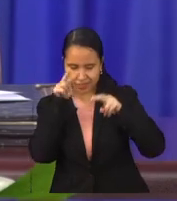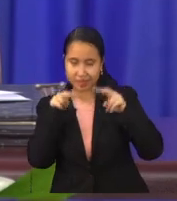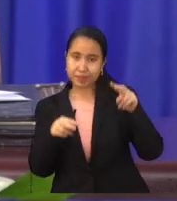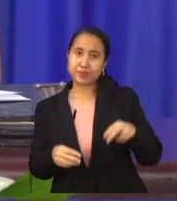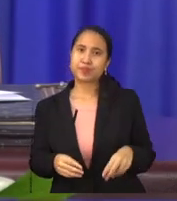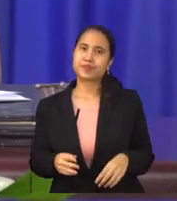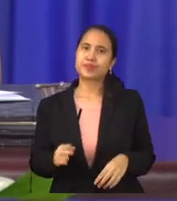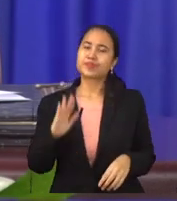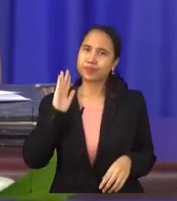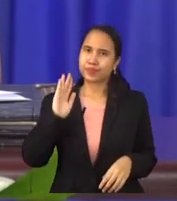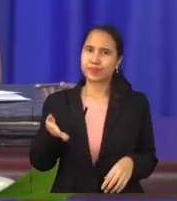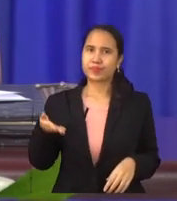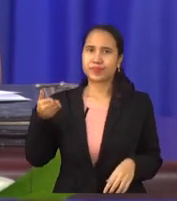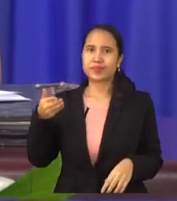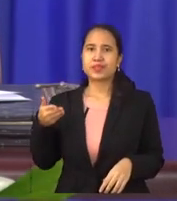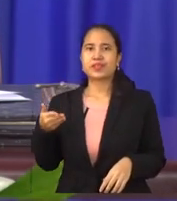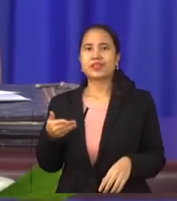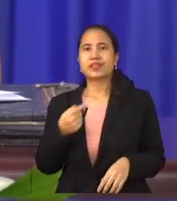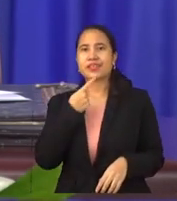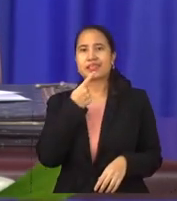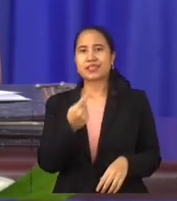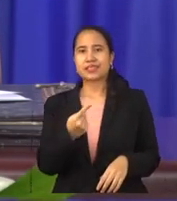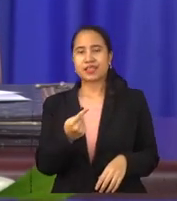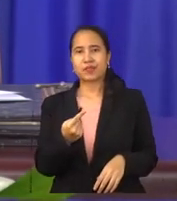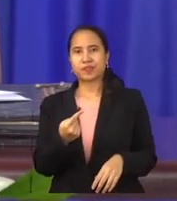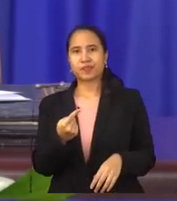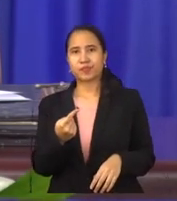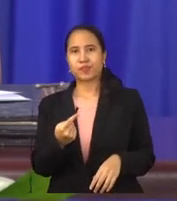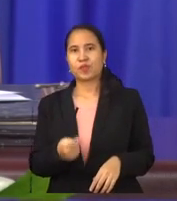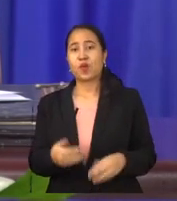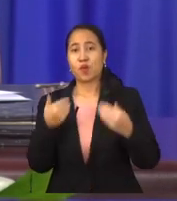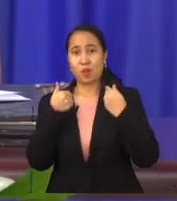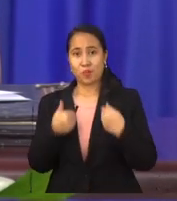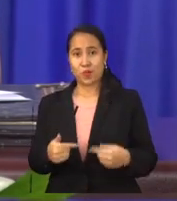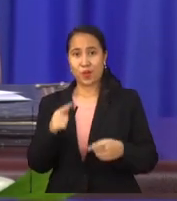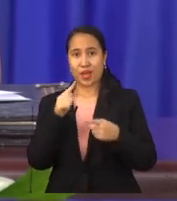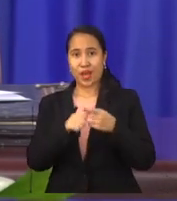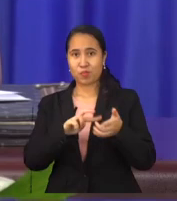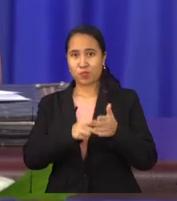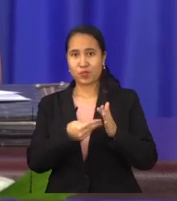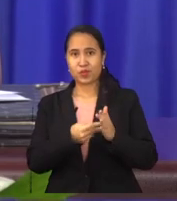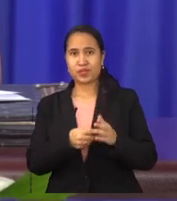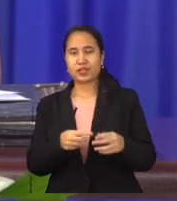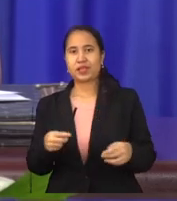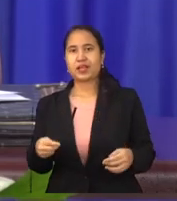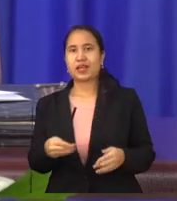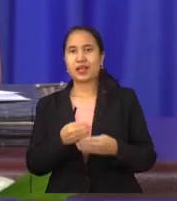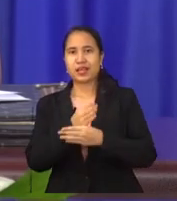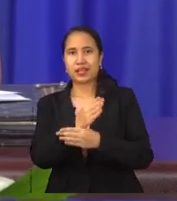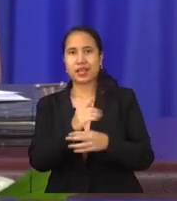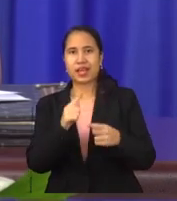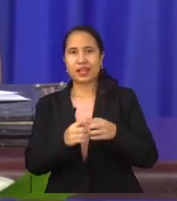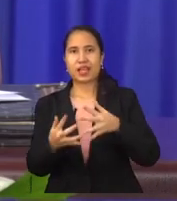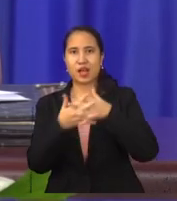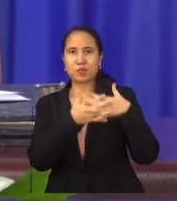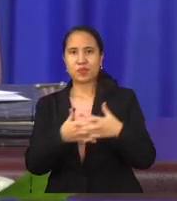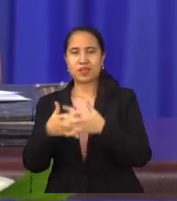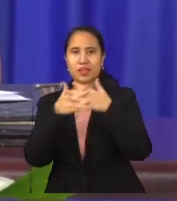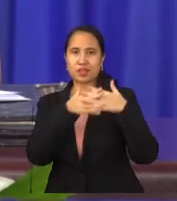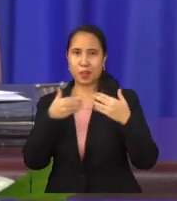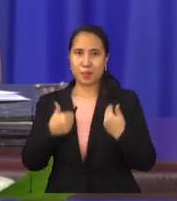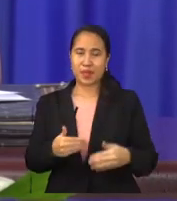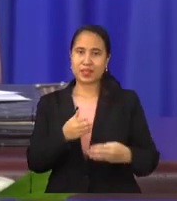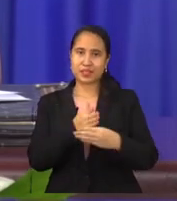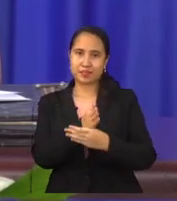het internationaal verdrag in zaken burger- en politieke rechten, als ook het Amerikaans verdrag voor de rechten van de mens.